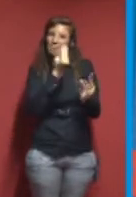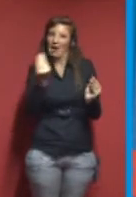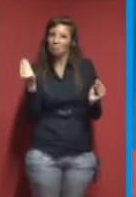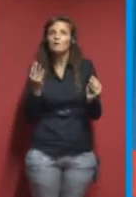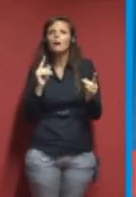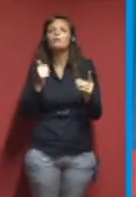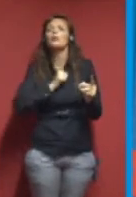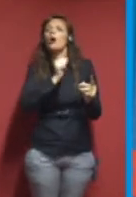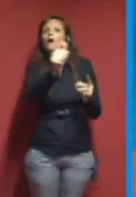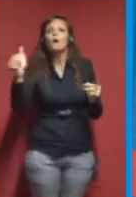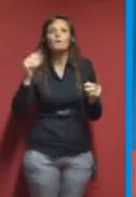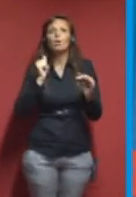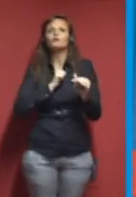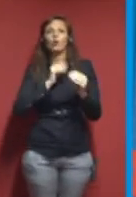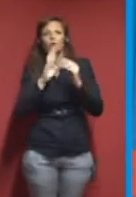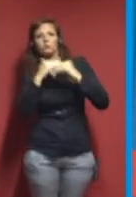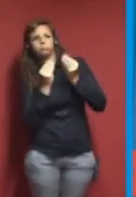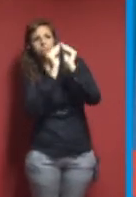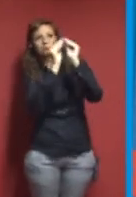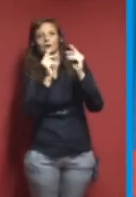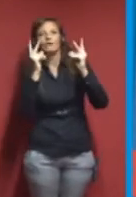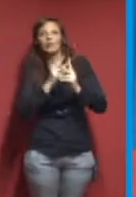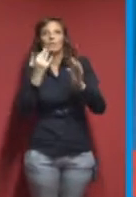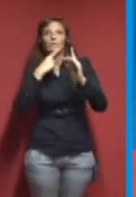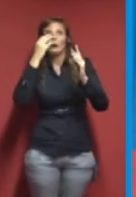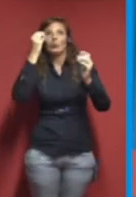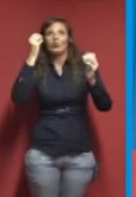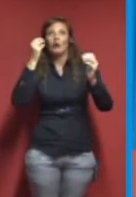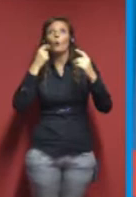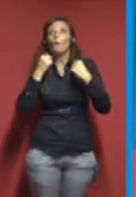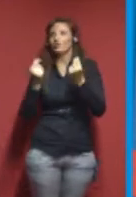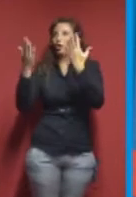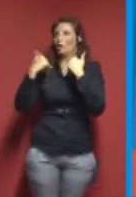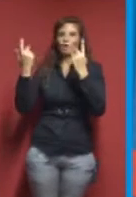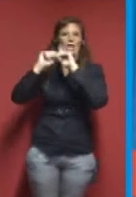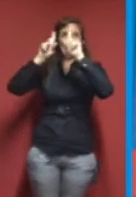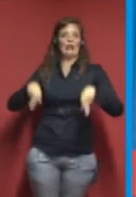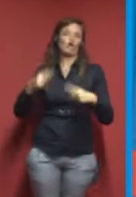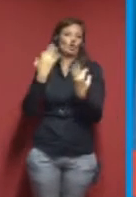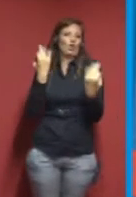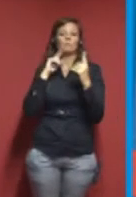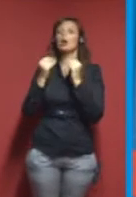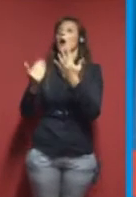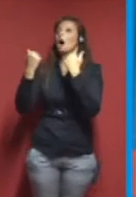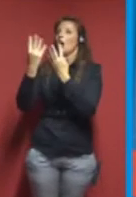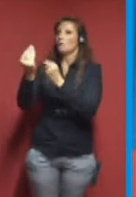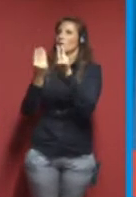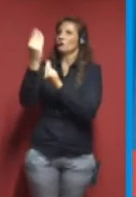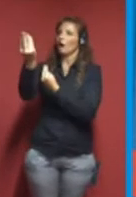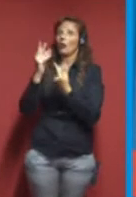modo più creative che non è possibile assolutamente avere quando compri giocattolo da un negozio tradizionale e questa è la cosa